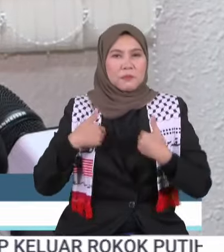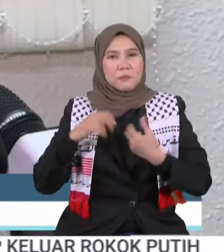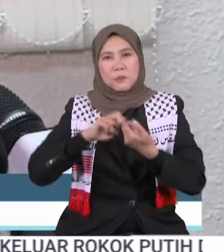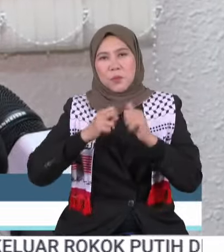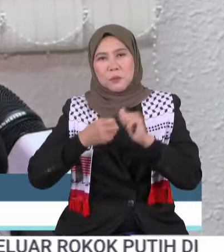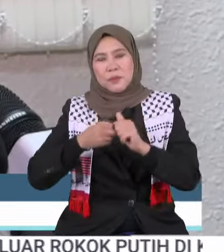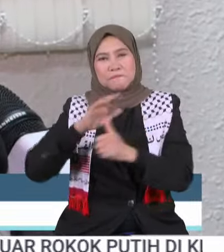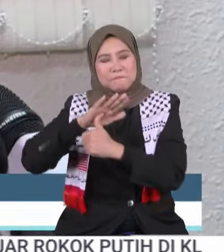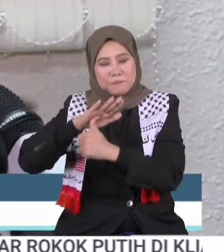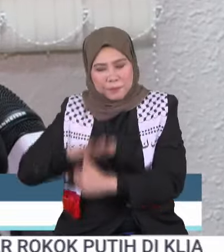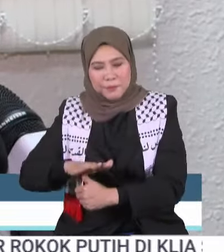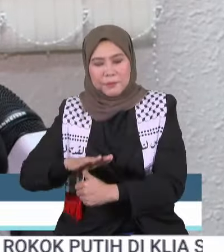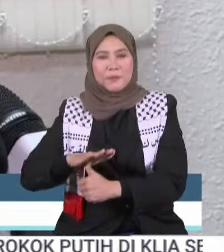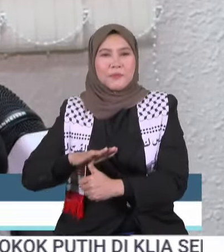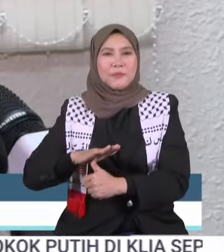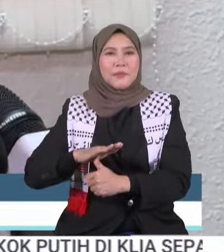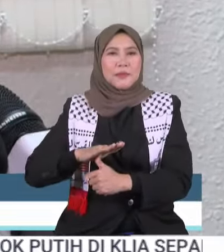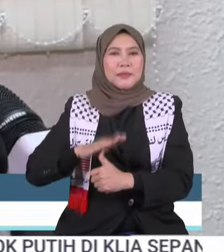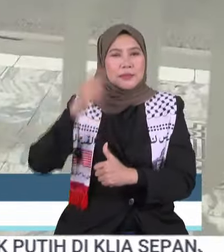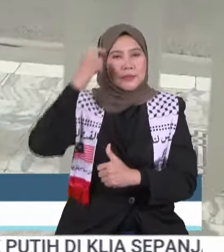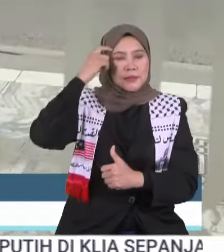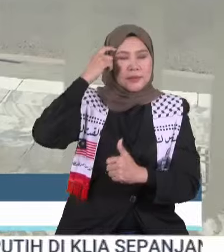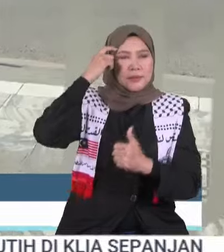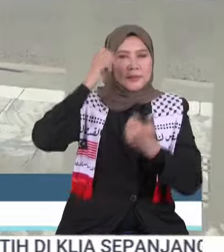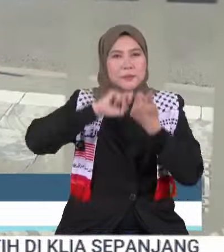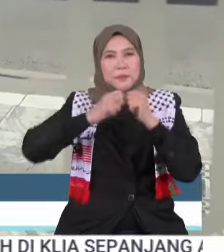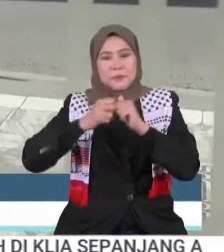dengan mental, kita akan cuba tangani bersama-samalah.